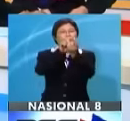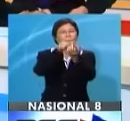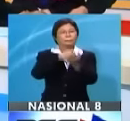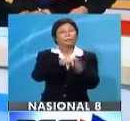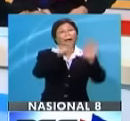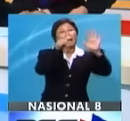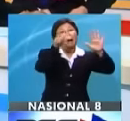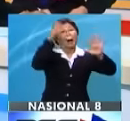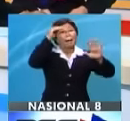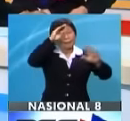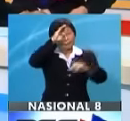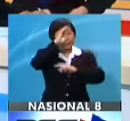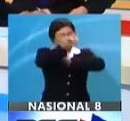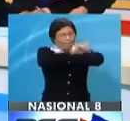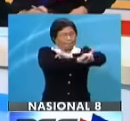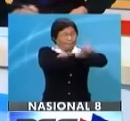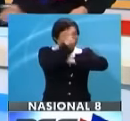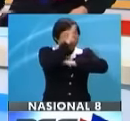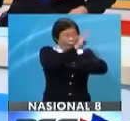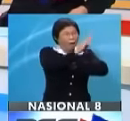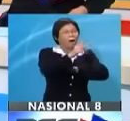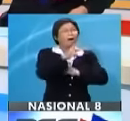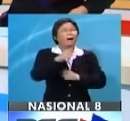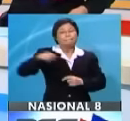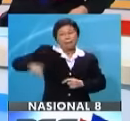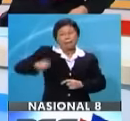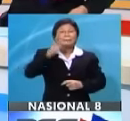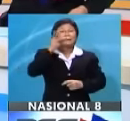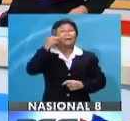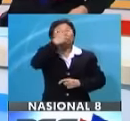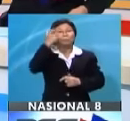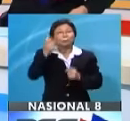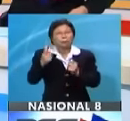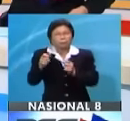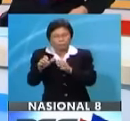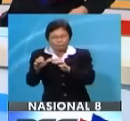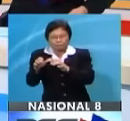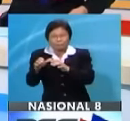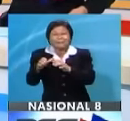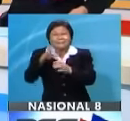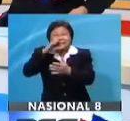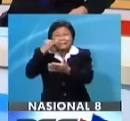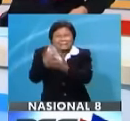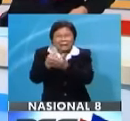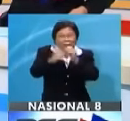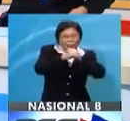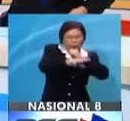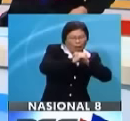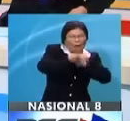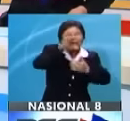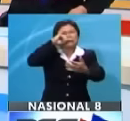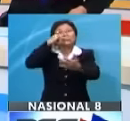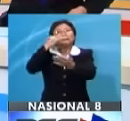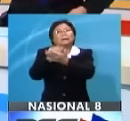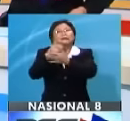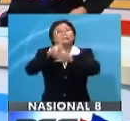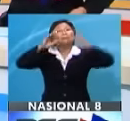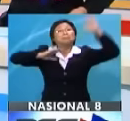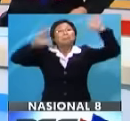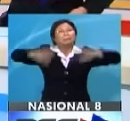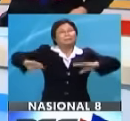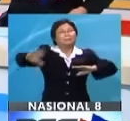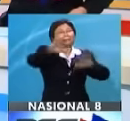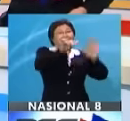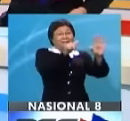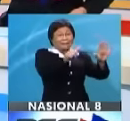Enam lelaki didakwa di Mahkamah Magistret Kanjang kerana melakukan pakatan jenayah dan mempromosikan perbuatan ganas di negara ini. Mereka yang